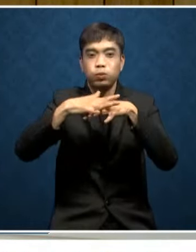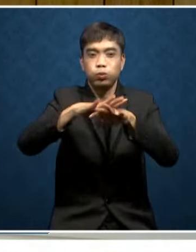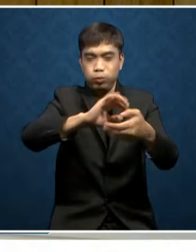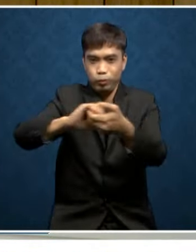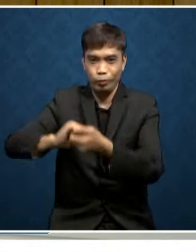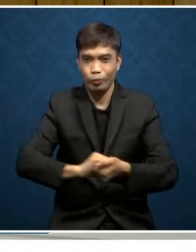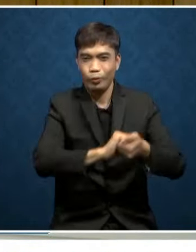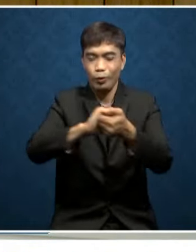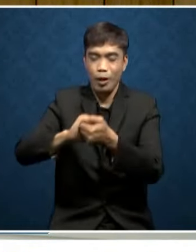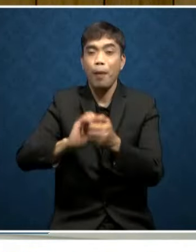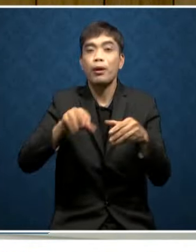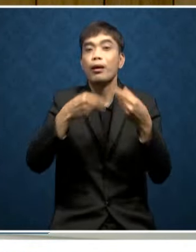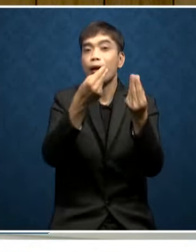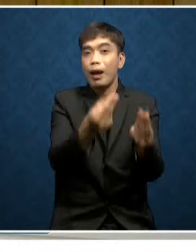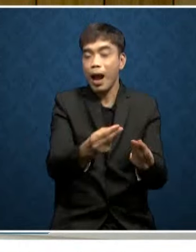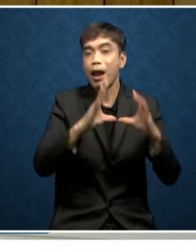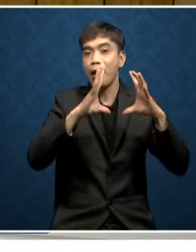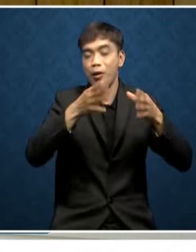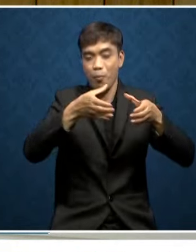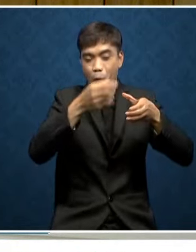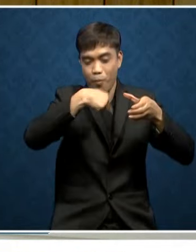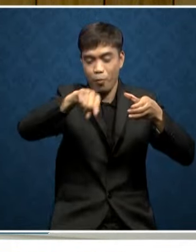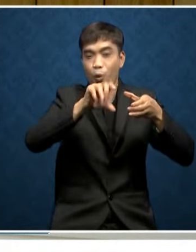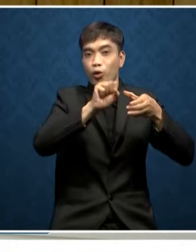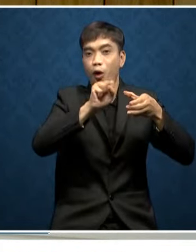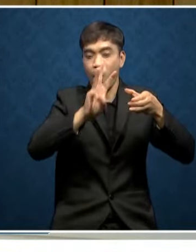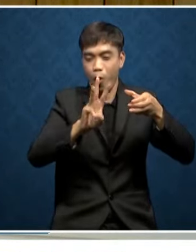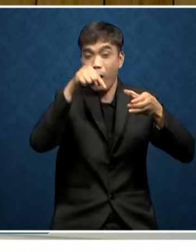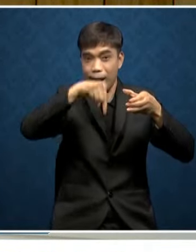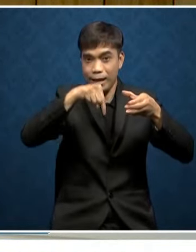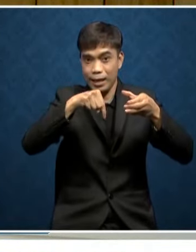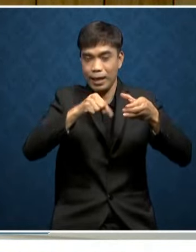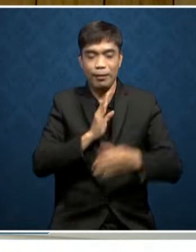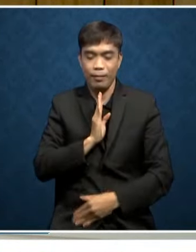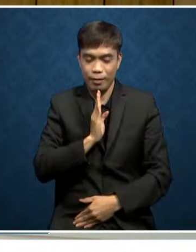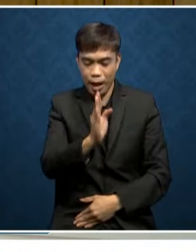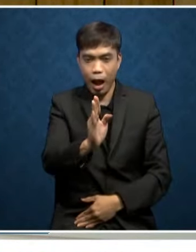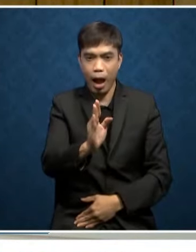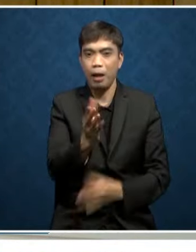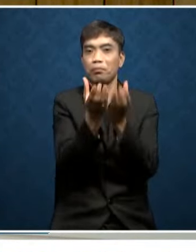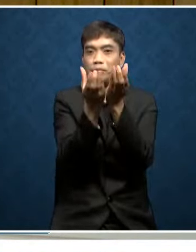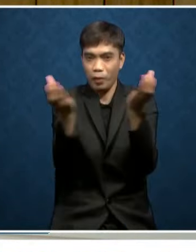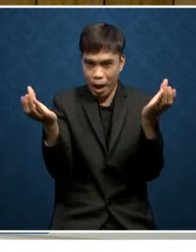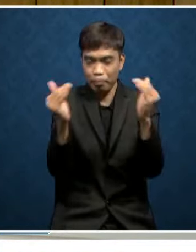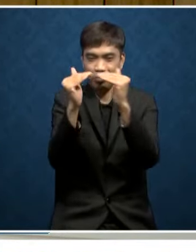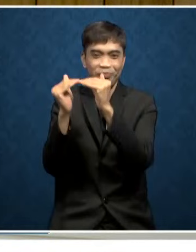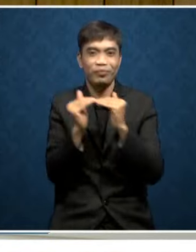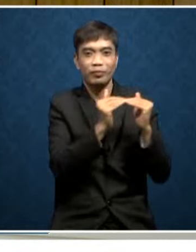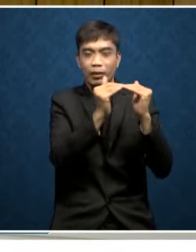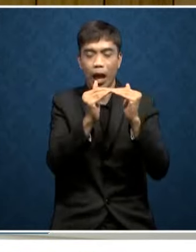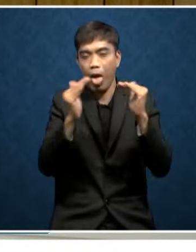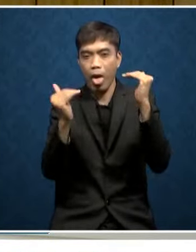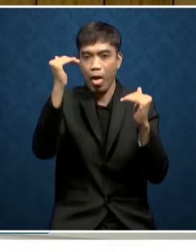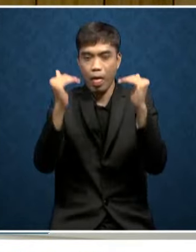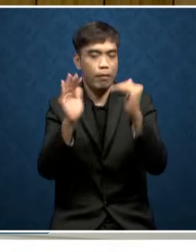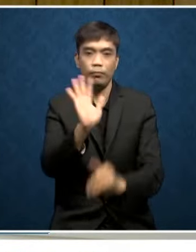าชุดนี้ทำงานอย่างอิสระมีความเป็นกลางเป็นธรรมไม่ลำเอียงเป็นที่พึ่ง